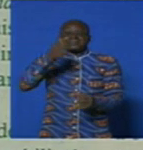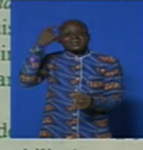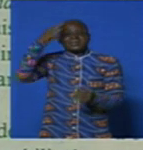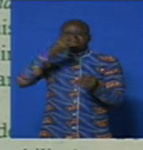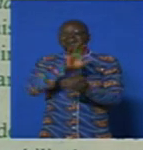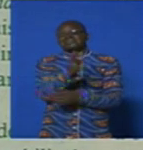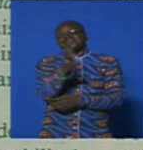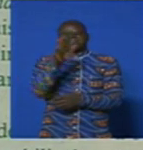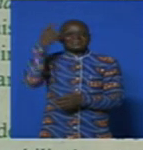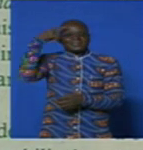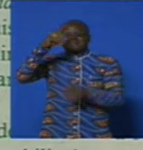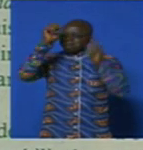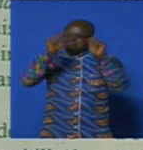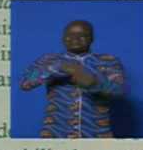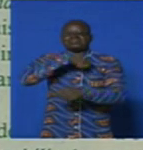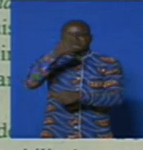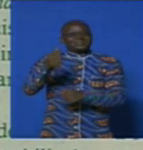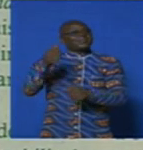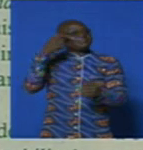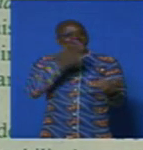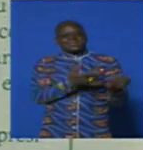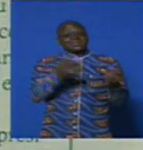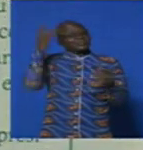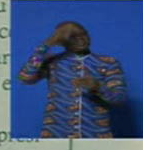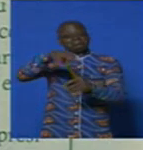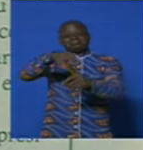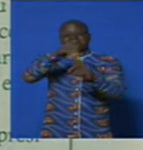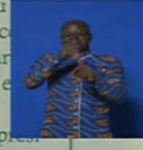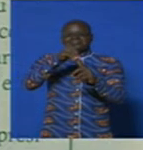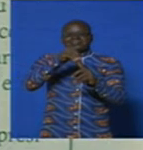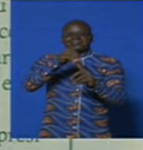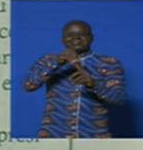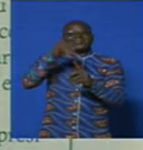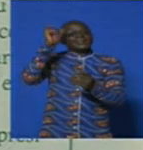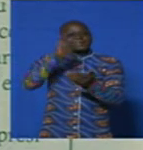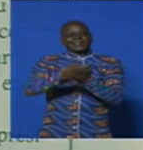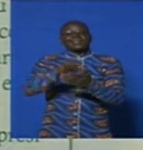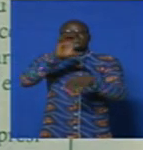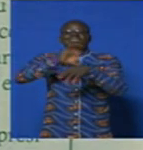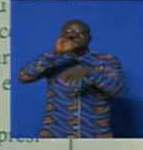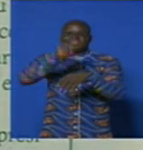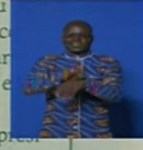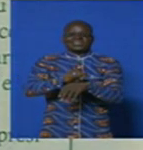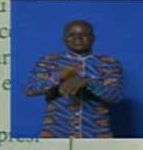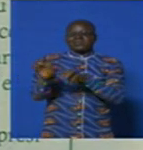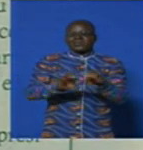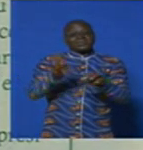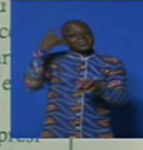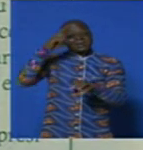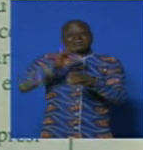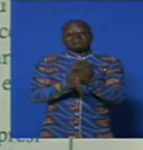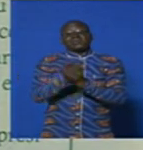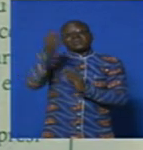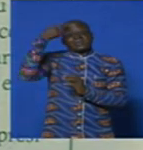une sorte d'incapacité à s'entendre sur l'essentiel. D'autant que les Tchadiens et les Mauritaniens ne font pas confiance aux soldats des trois